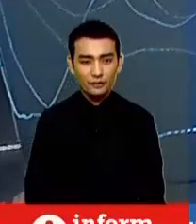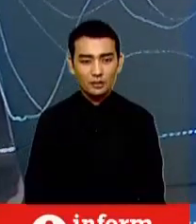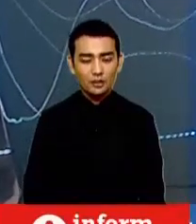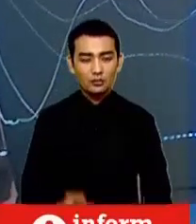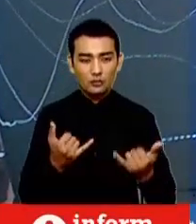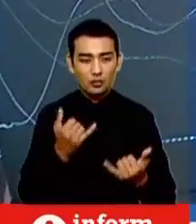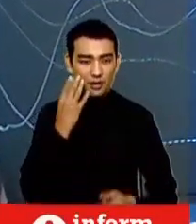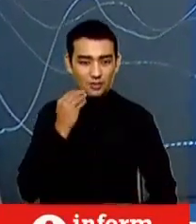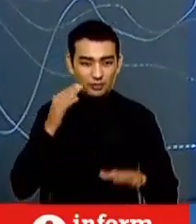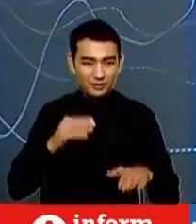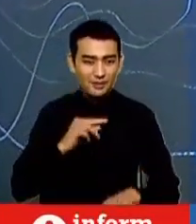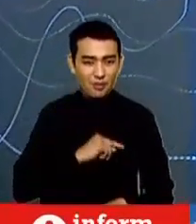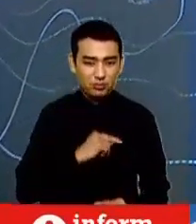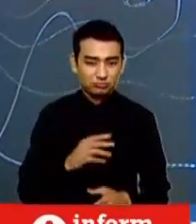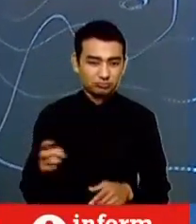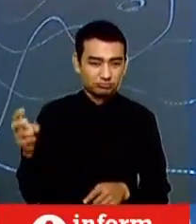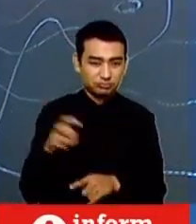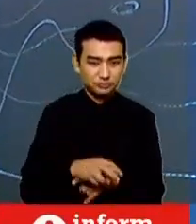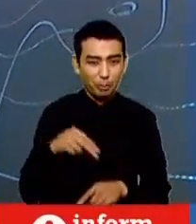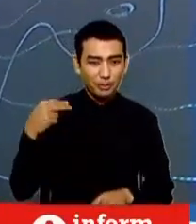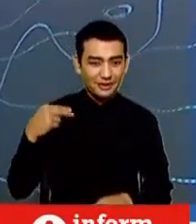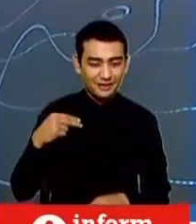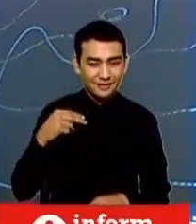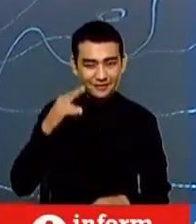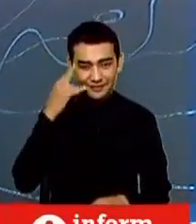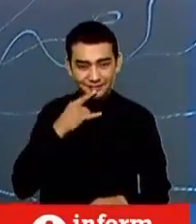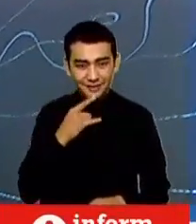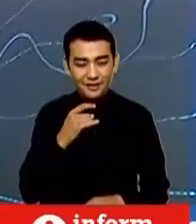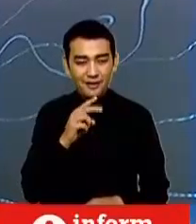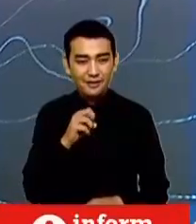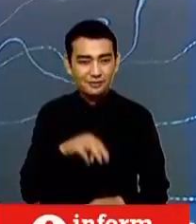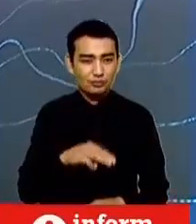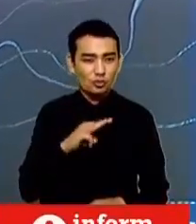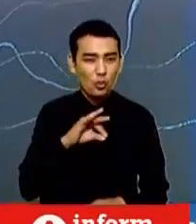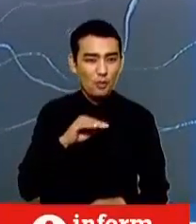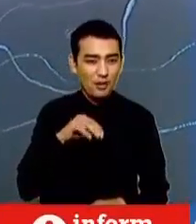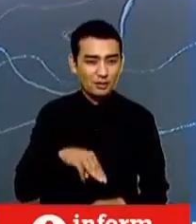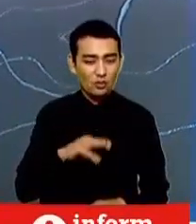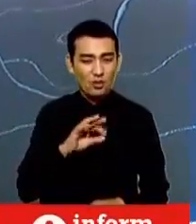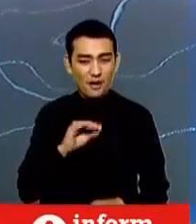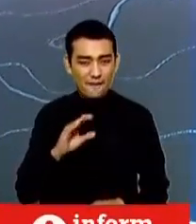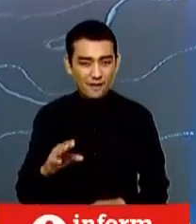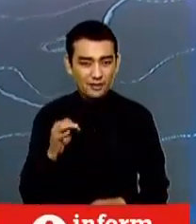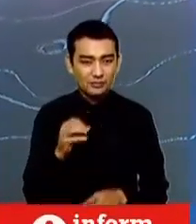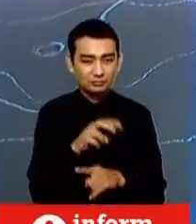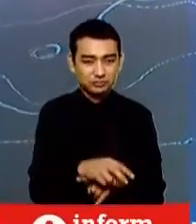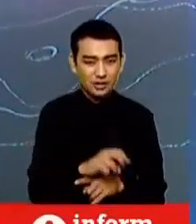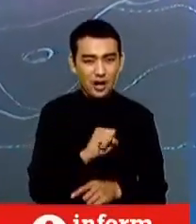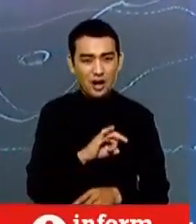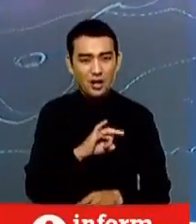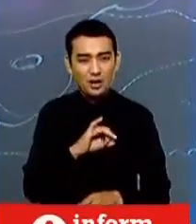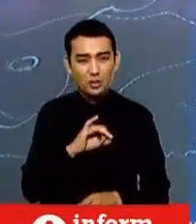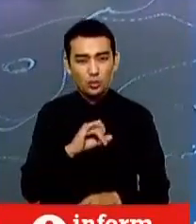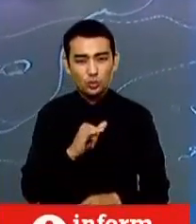Привет сегодня в Алматы с рабочим визитом прибыл президент Казахстана Касым жумар Тукаев посетил силе защитную плотину ай-юсай